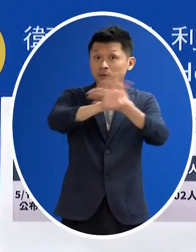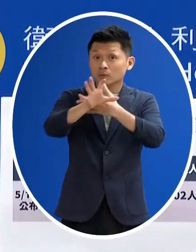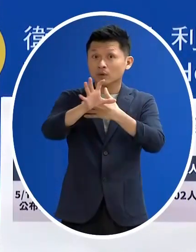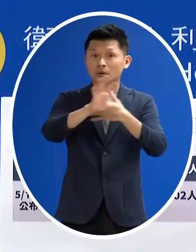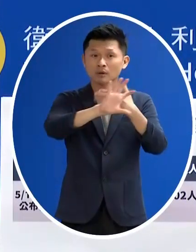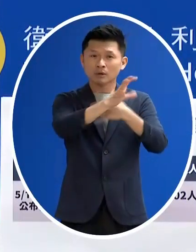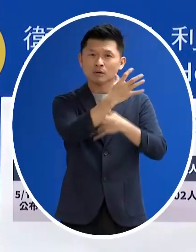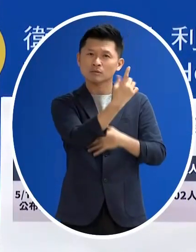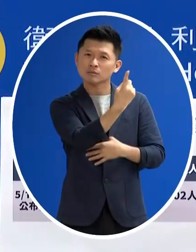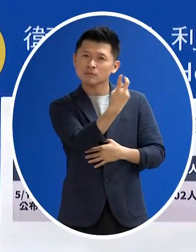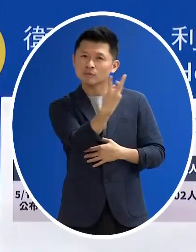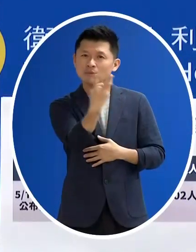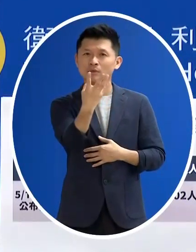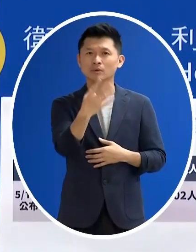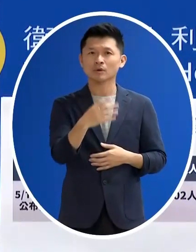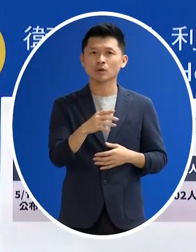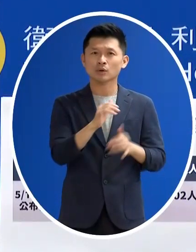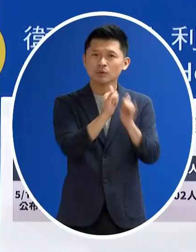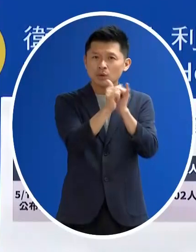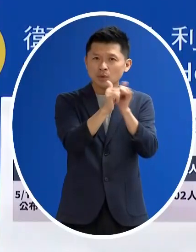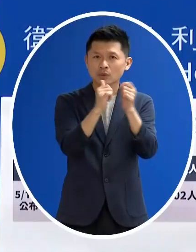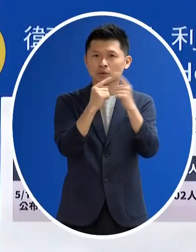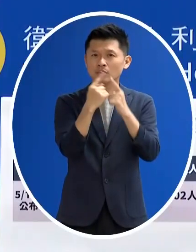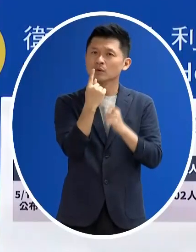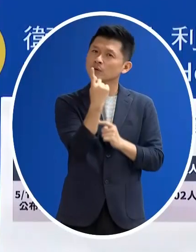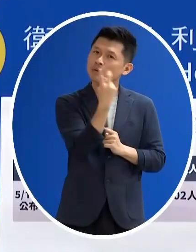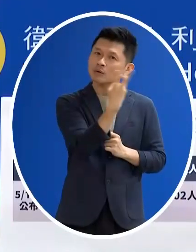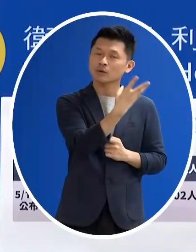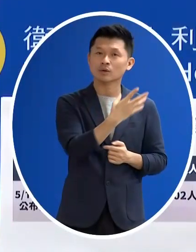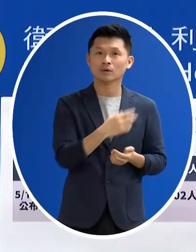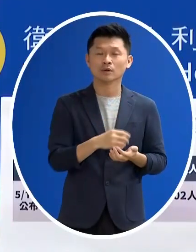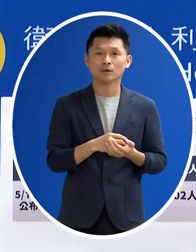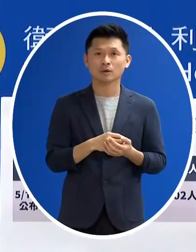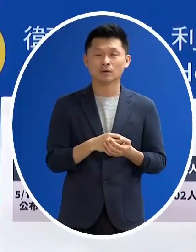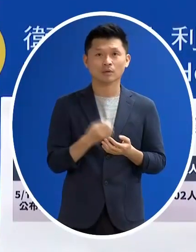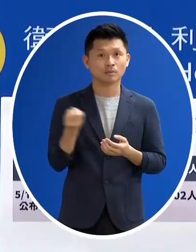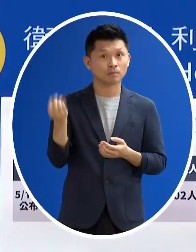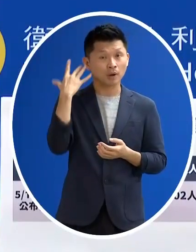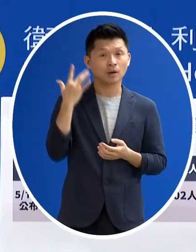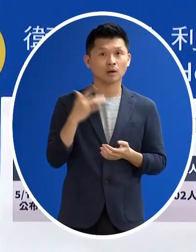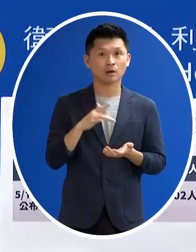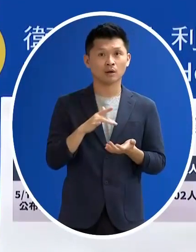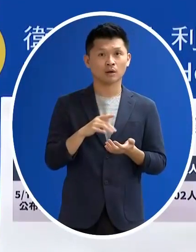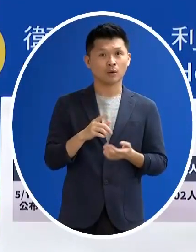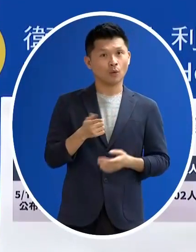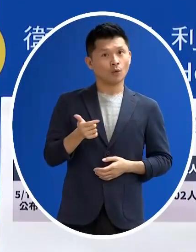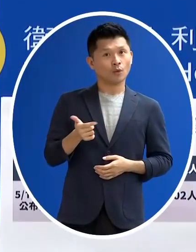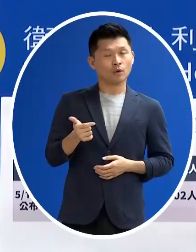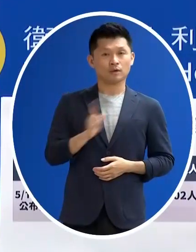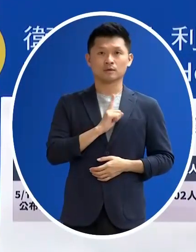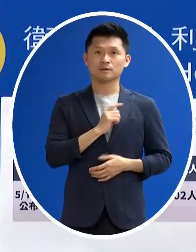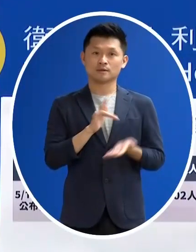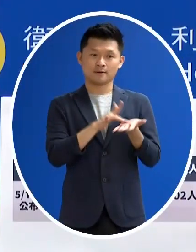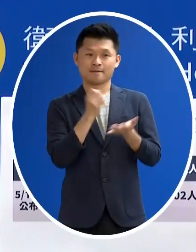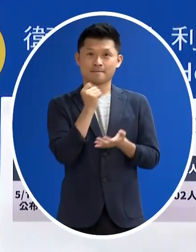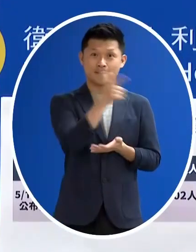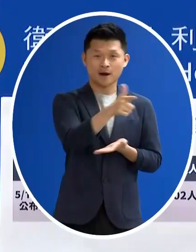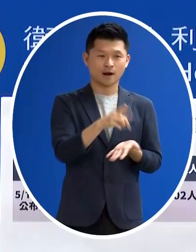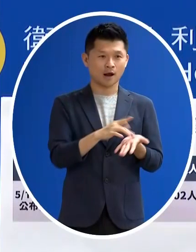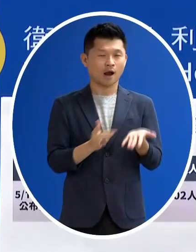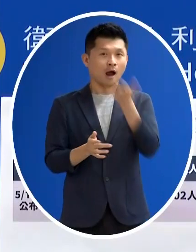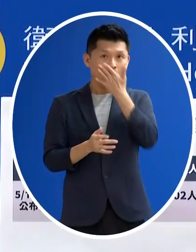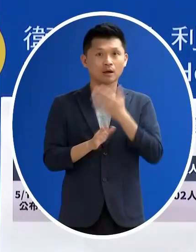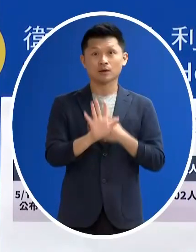家那确实有一些民众就是听到了一些这样的讯息，就觉得自己去买这些药物来服